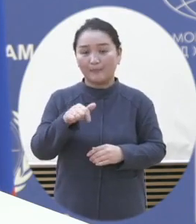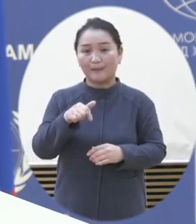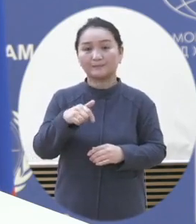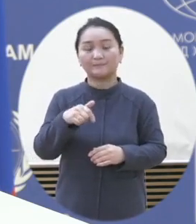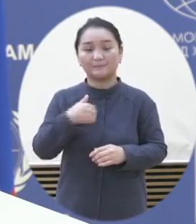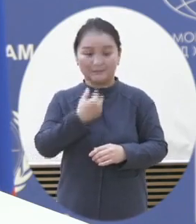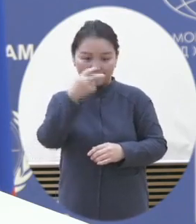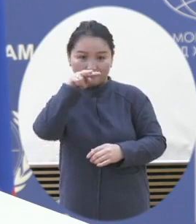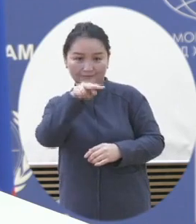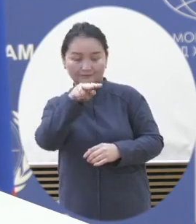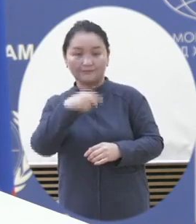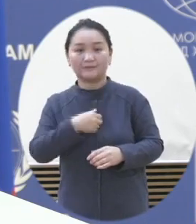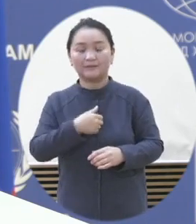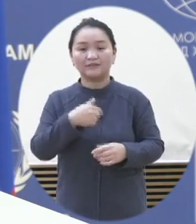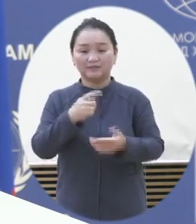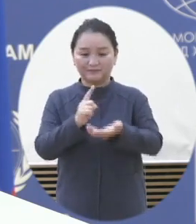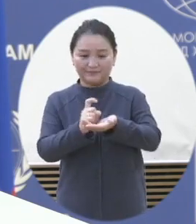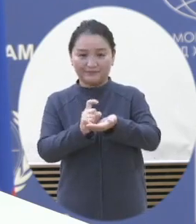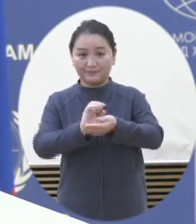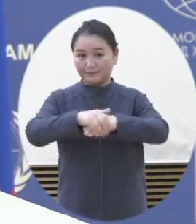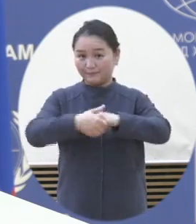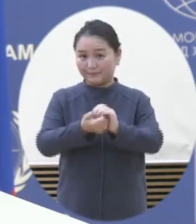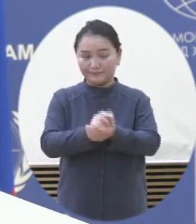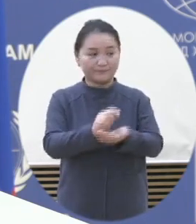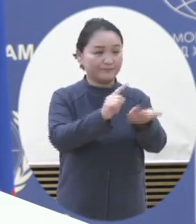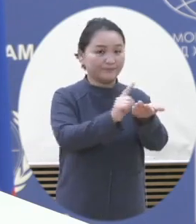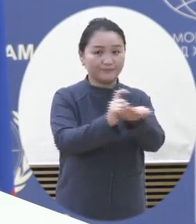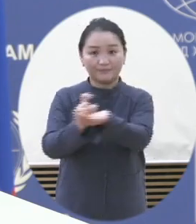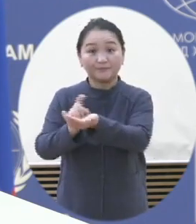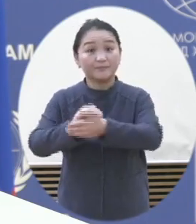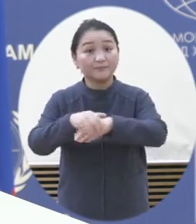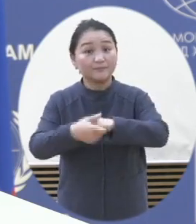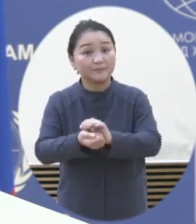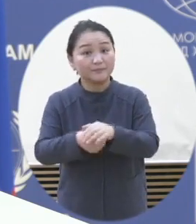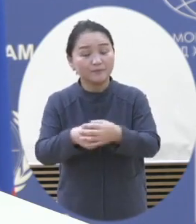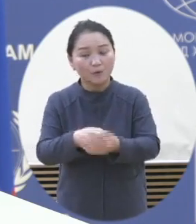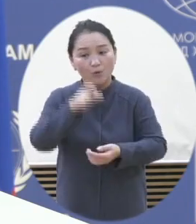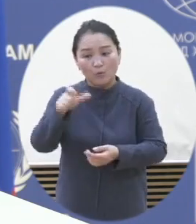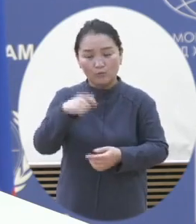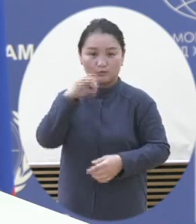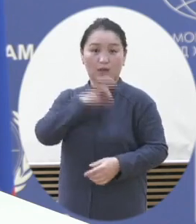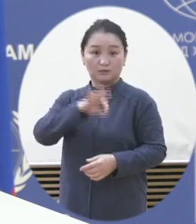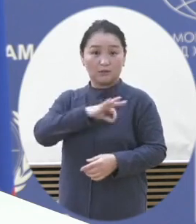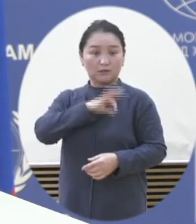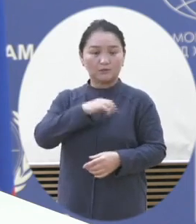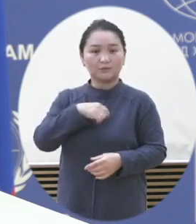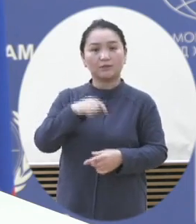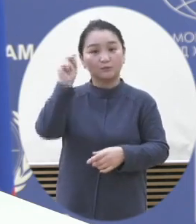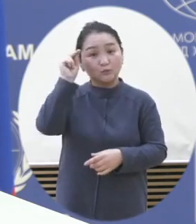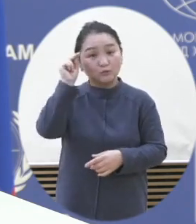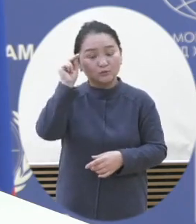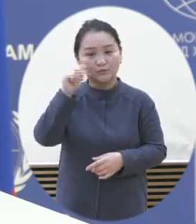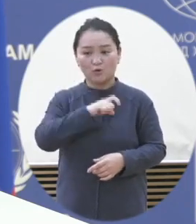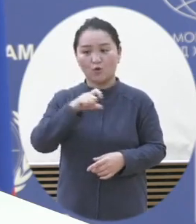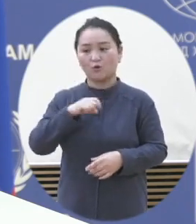би одоо гар халдваргүйжүүлэгчтэй ч гэдэг юм уу. Орсон газар болгонд гар халдваргүйжүүлэгч тавьсан байхад тэрүүгээр одоо ингээд цэвэрлээд яваад би